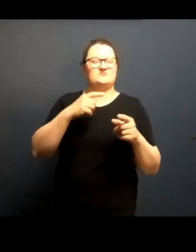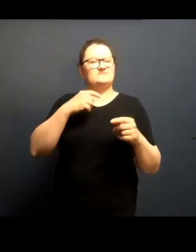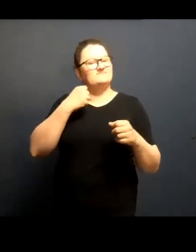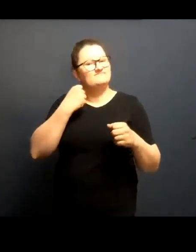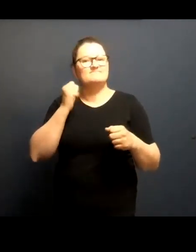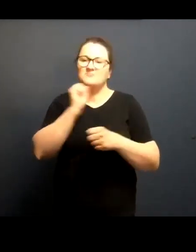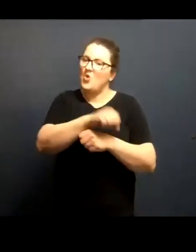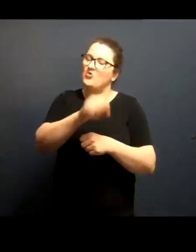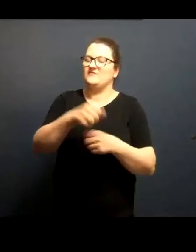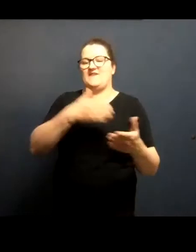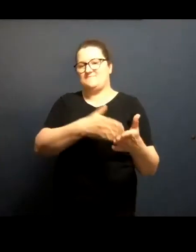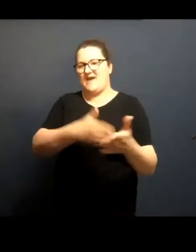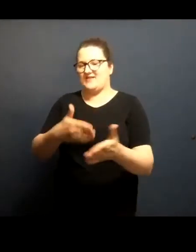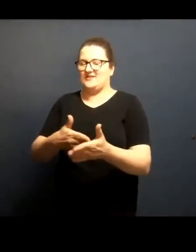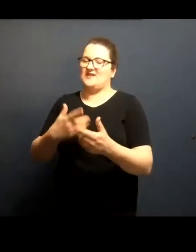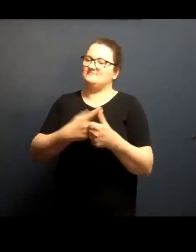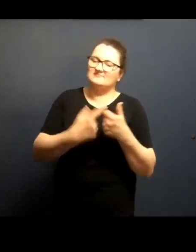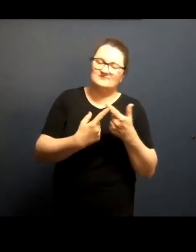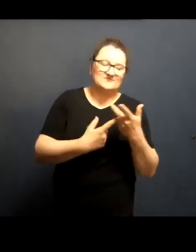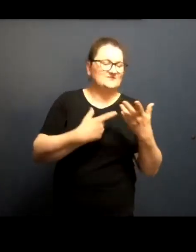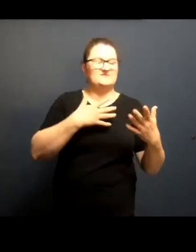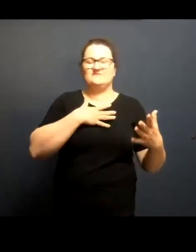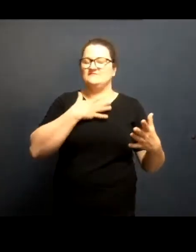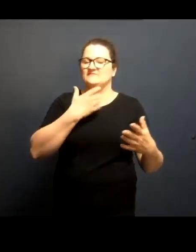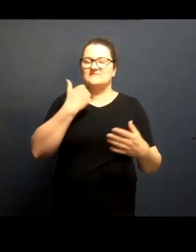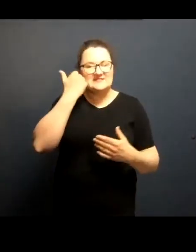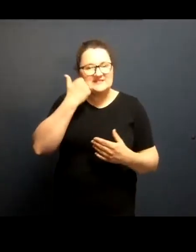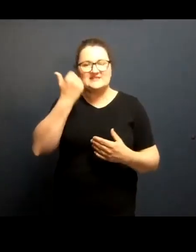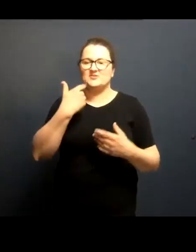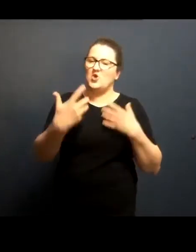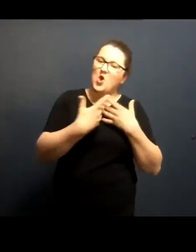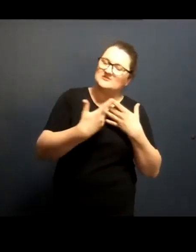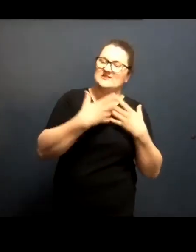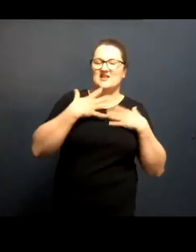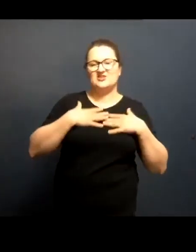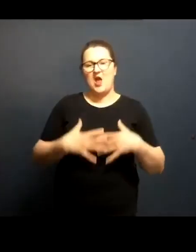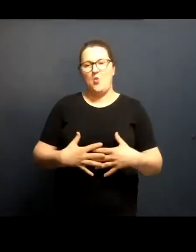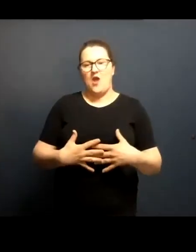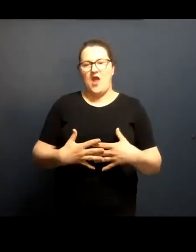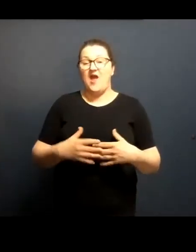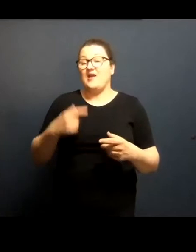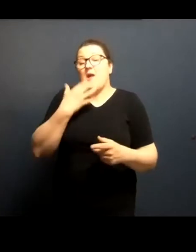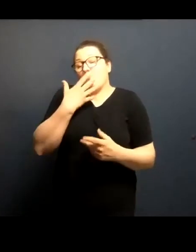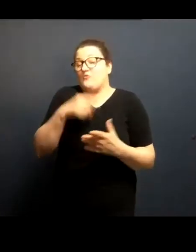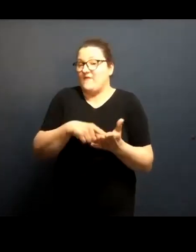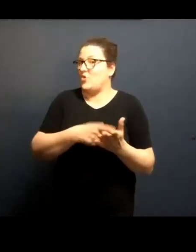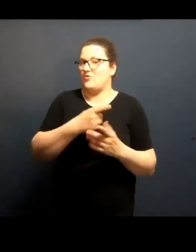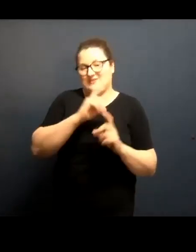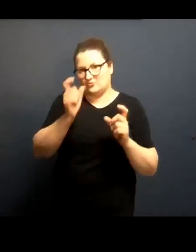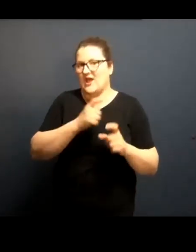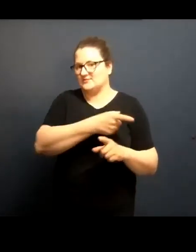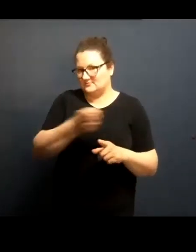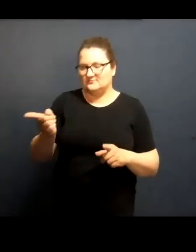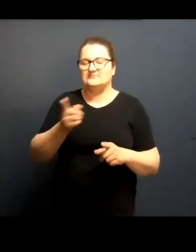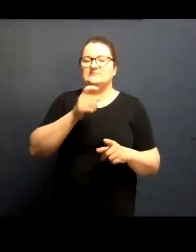barier związanych ze wstydem, z oceną swojego ciała. Powiem tylko tutaj, że ja cały czas mówię o starszych ludziach, ponieważ to jest